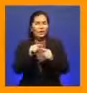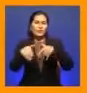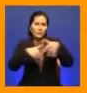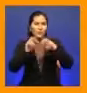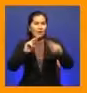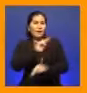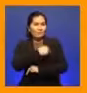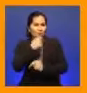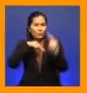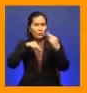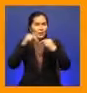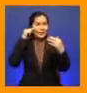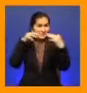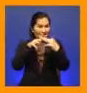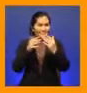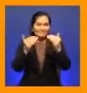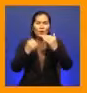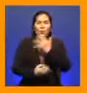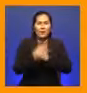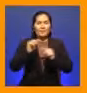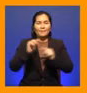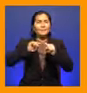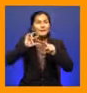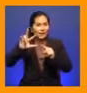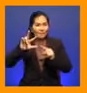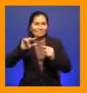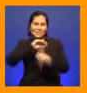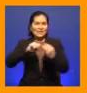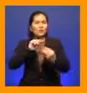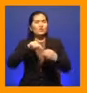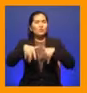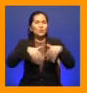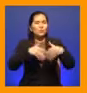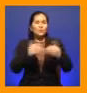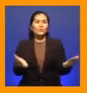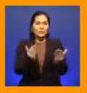นี้โอกาสที่3การส่งเสริมเศรษฐกิจชุมชนขจัดความยากจน